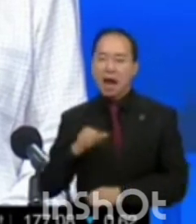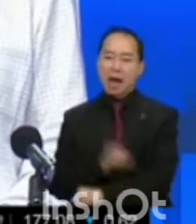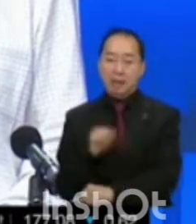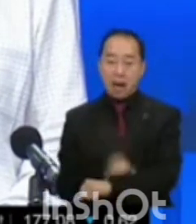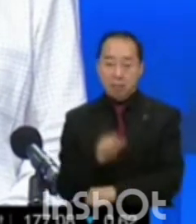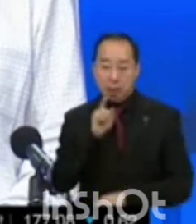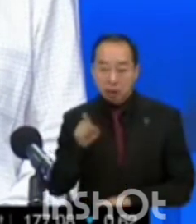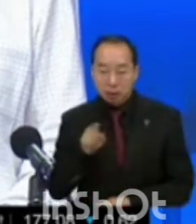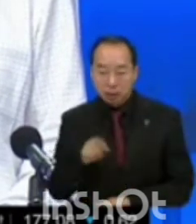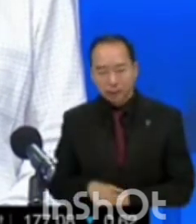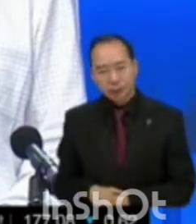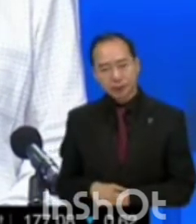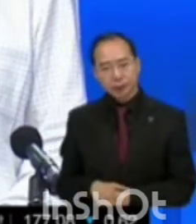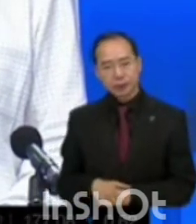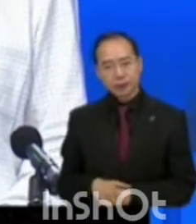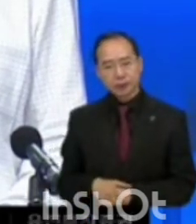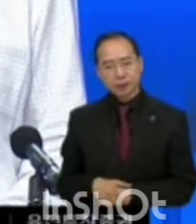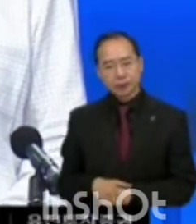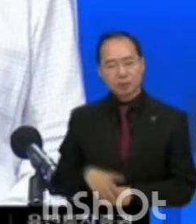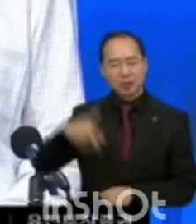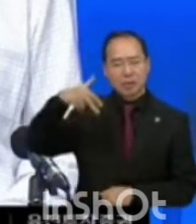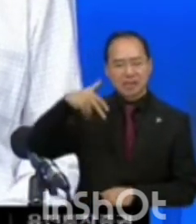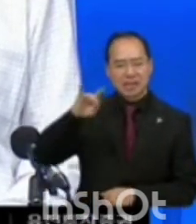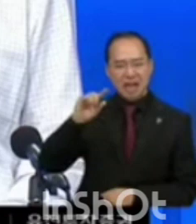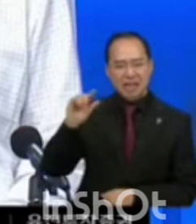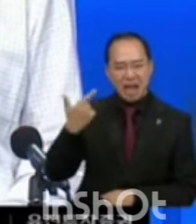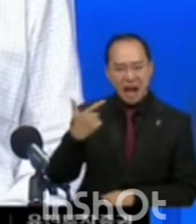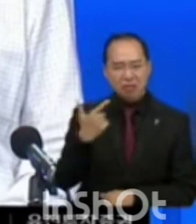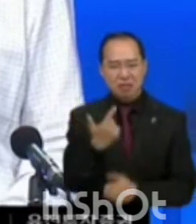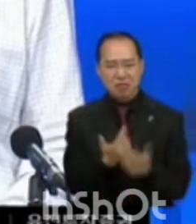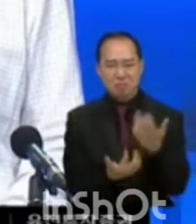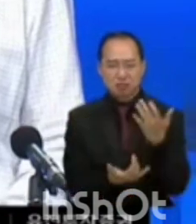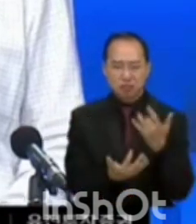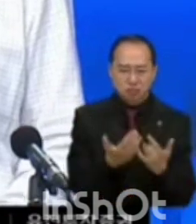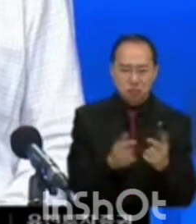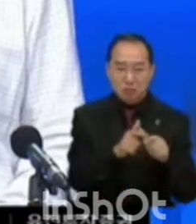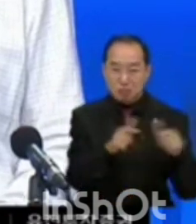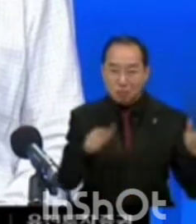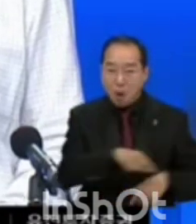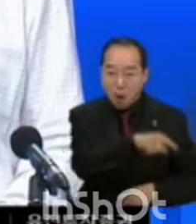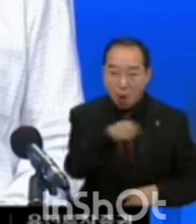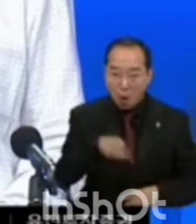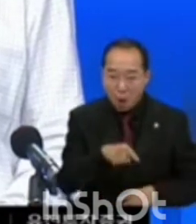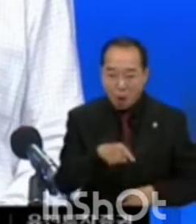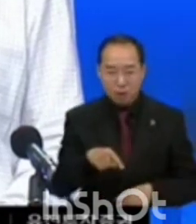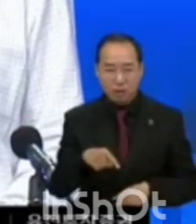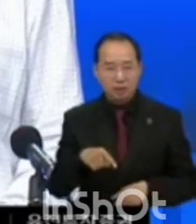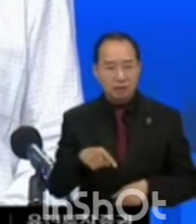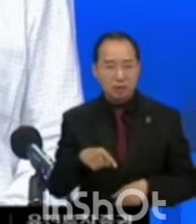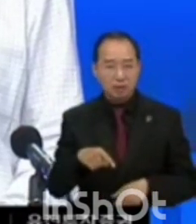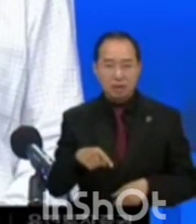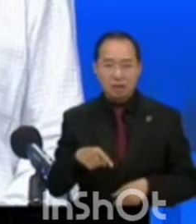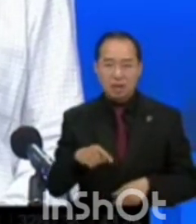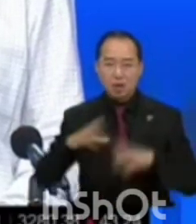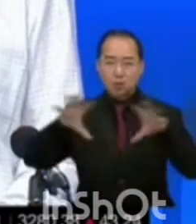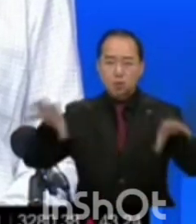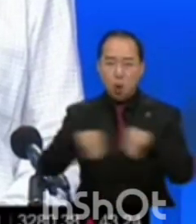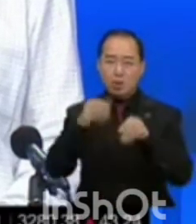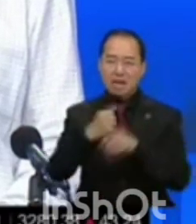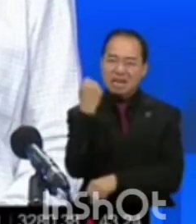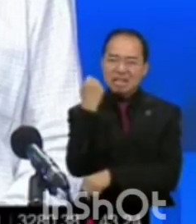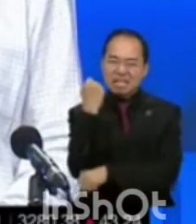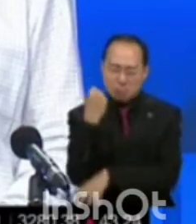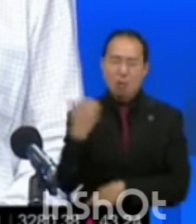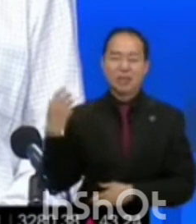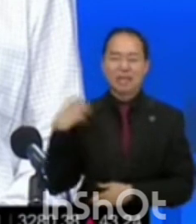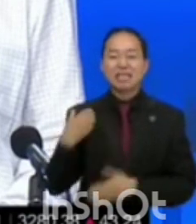같은데 사실은 재난이나 안전관리는 총리의 기본적인 업무지 성과라고 내놓기는 좀 어려운 거